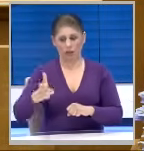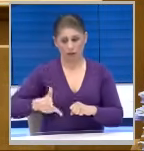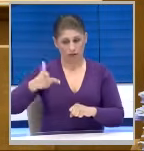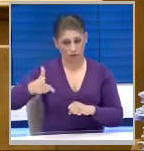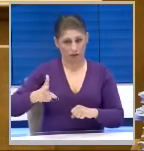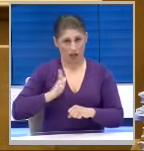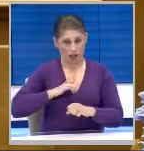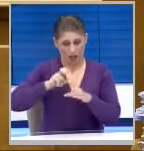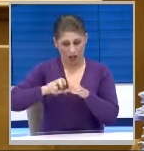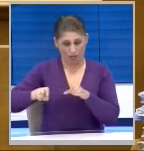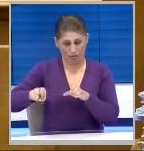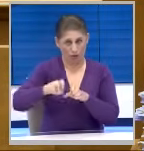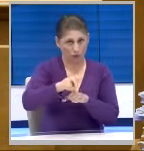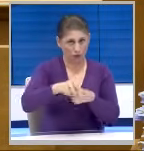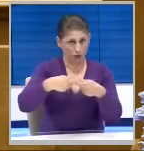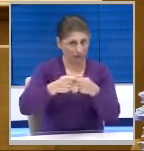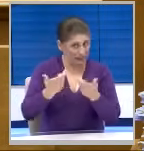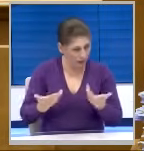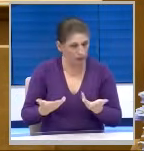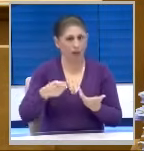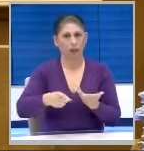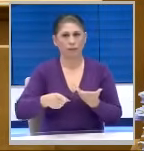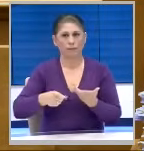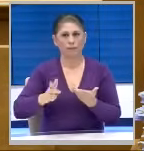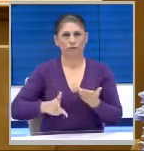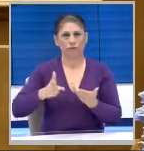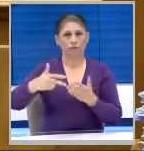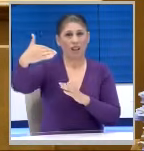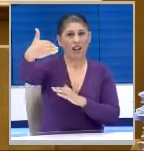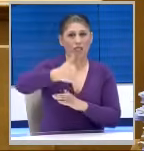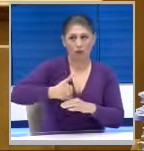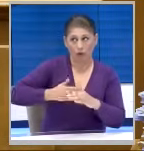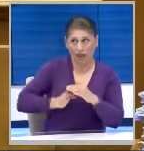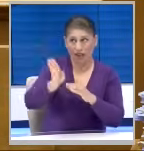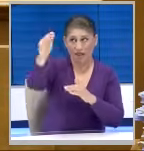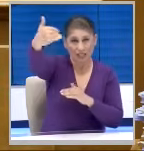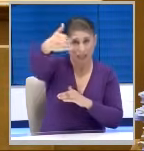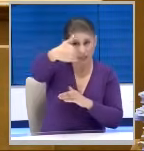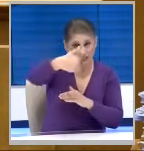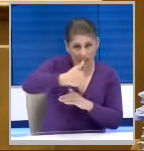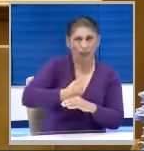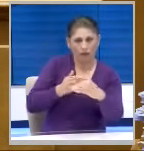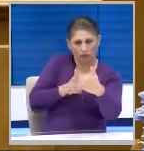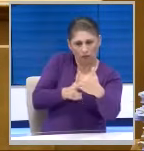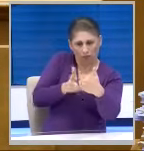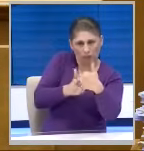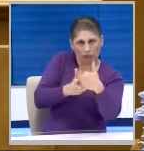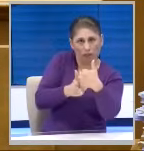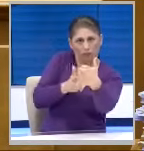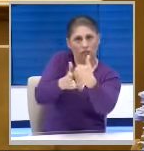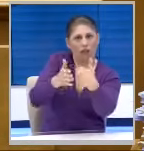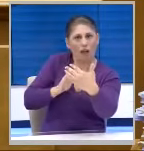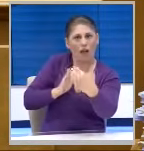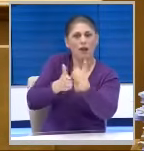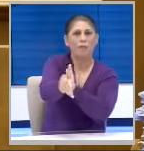2596 με προορισμό τη θεσσαλονίκη κινήθηκε σε γραμμή καθόδου αντί σε γραμμή ανόδου ως όφειλε και